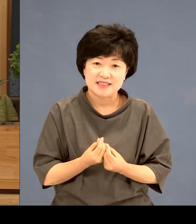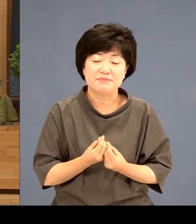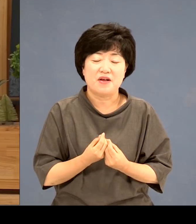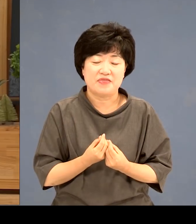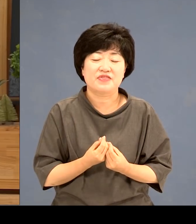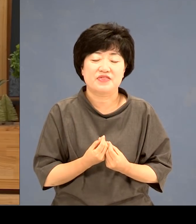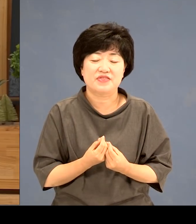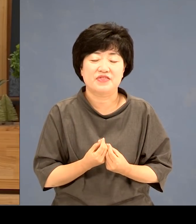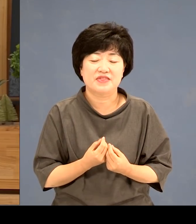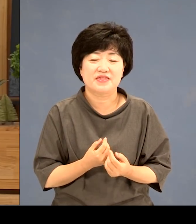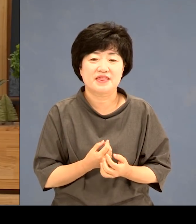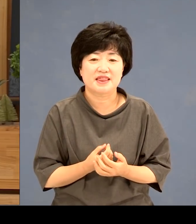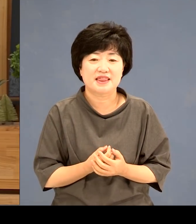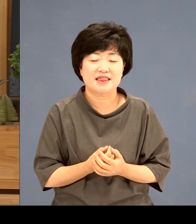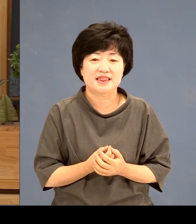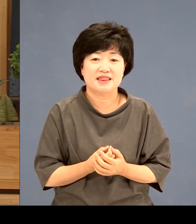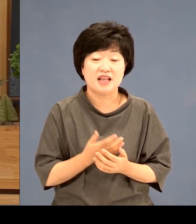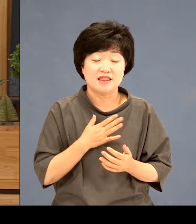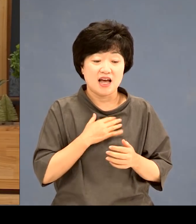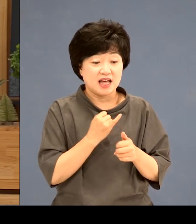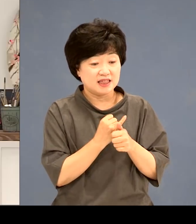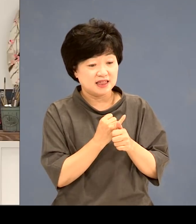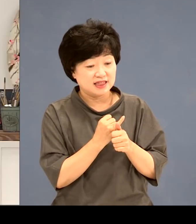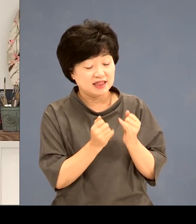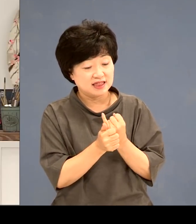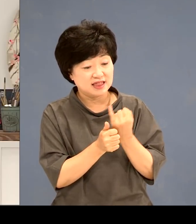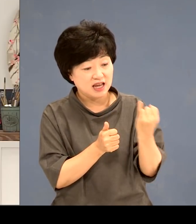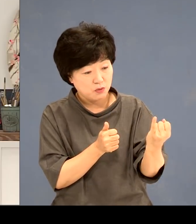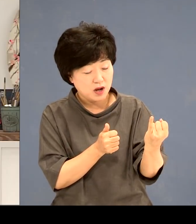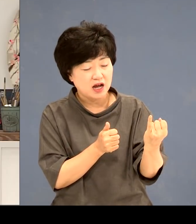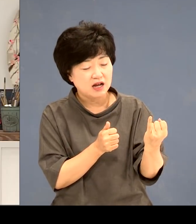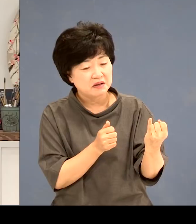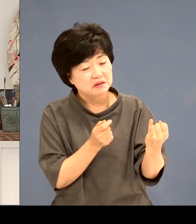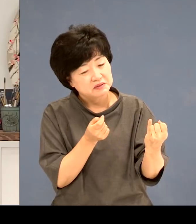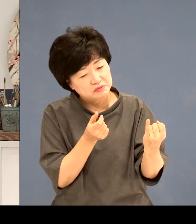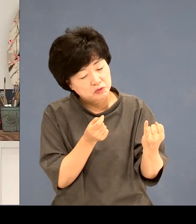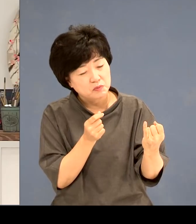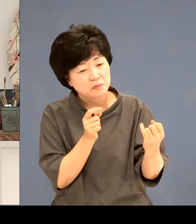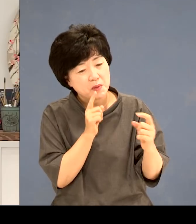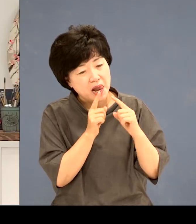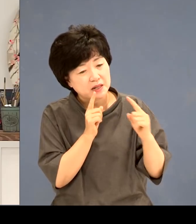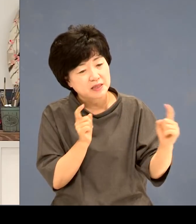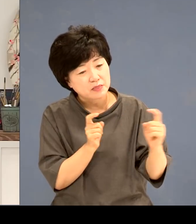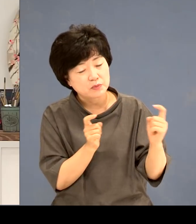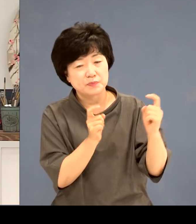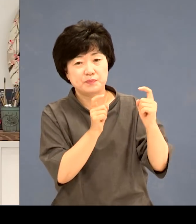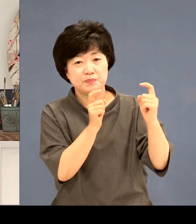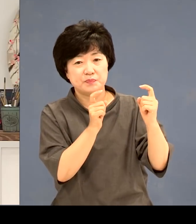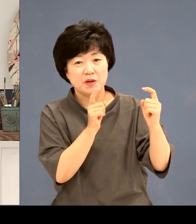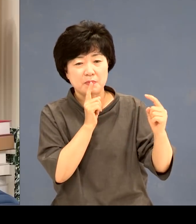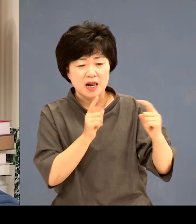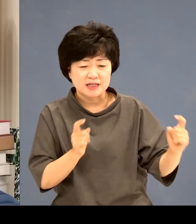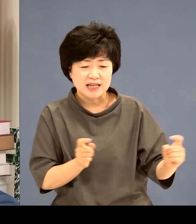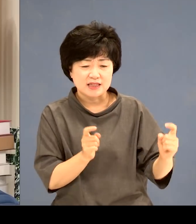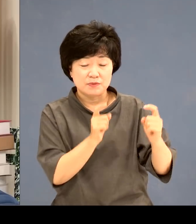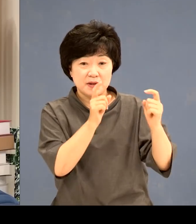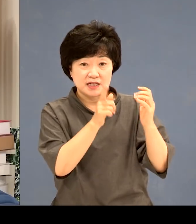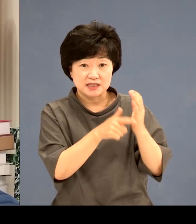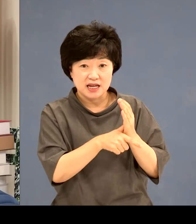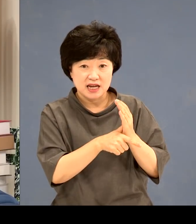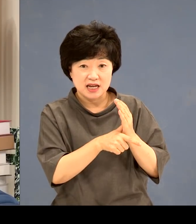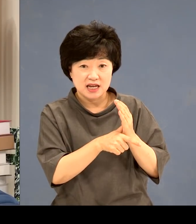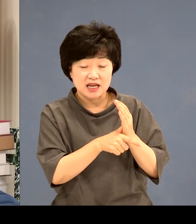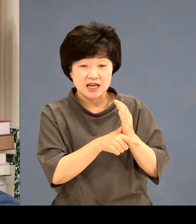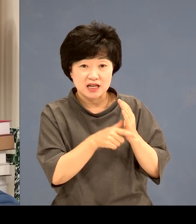선교사님 평상시에 가족들에게 대하는 모습은 어떠셨는데? 되게 나쁜 남자시죠. 어떠셨어요? 아니에요. 예를